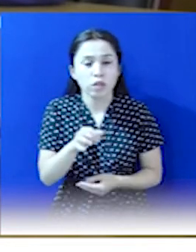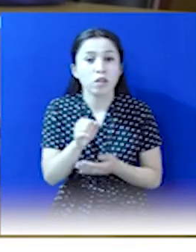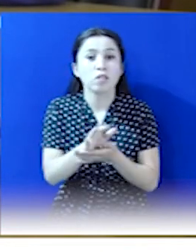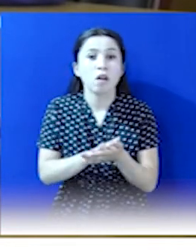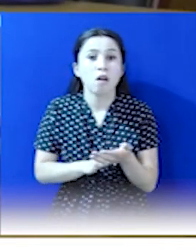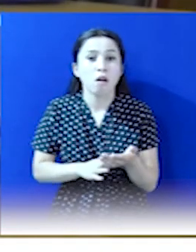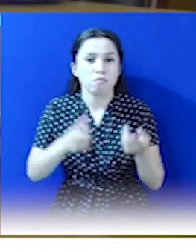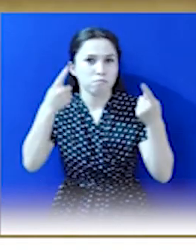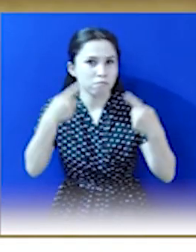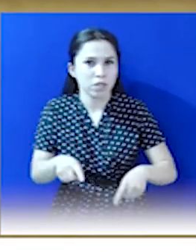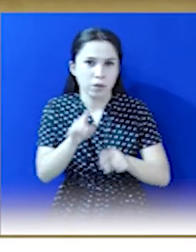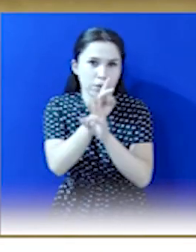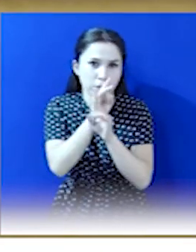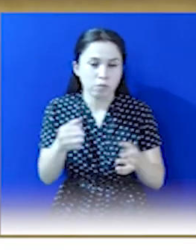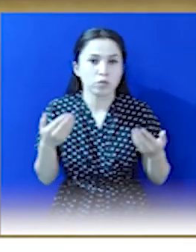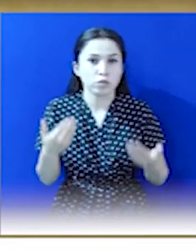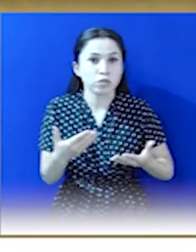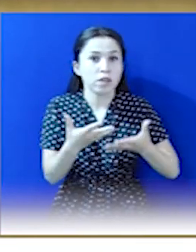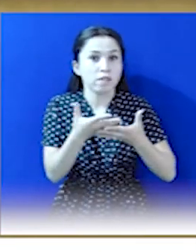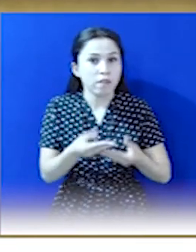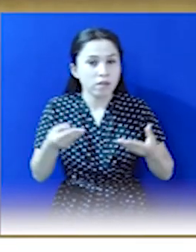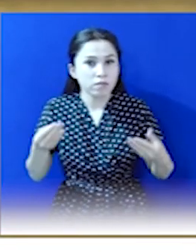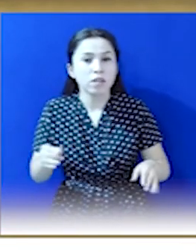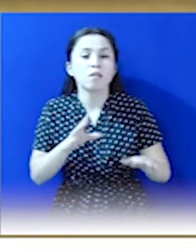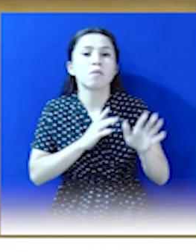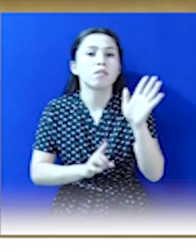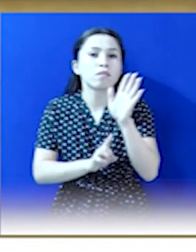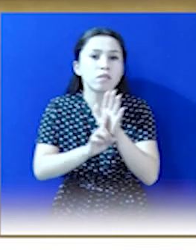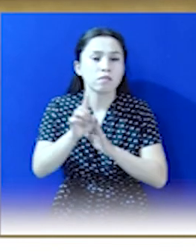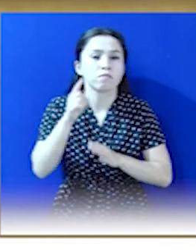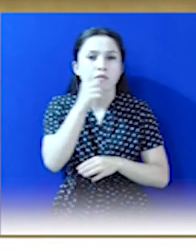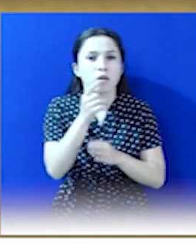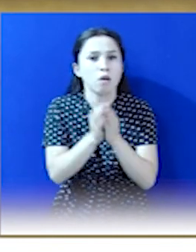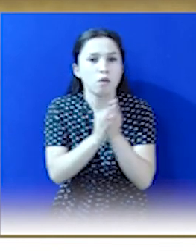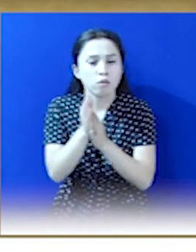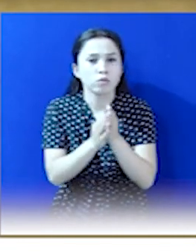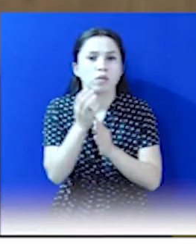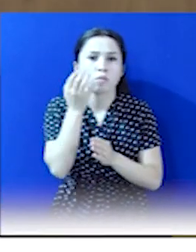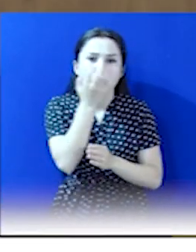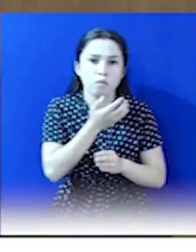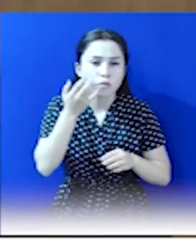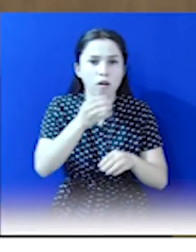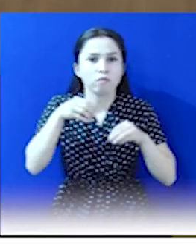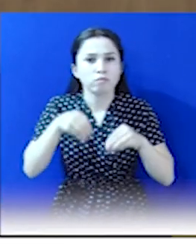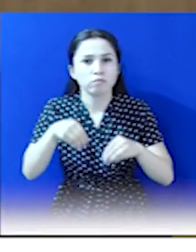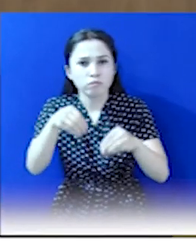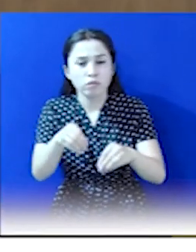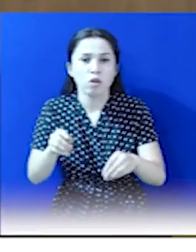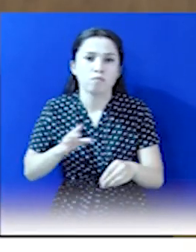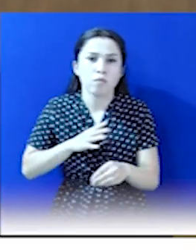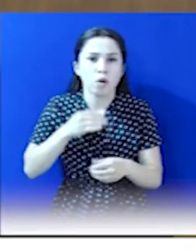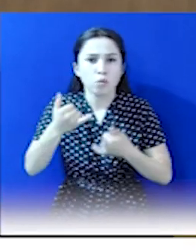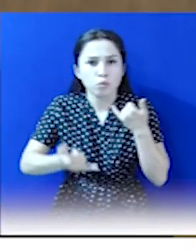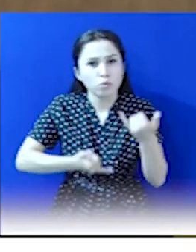бойынша өтеусіз грант алып, жеке кәсібін ашқан. Бүгінгі күні аяқ киім тігумен айналысатын кәсіпкер өз бизнесін кеңейту